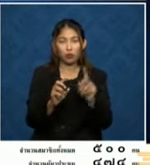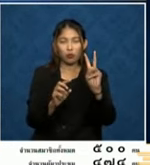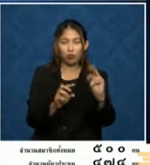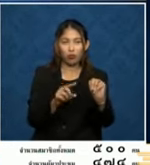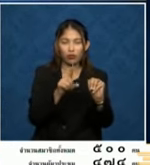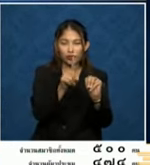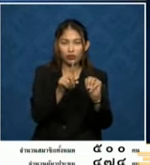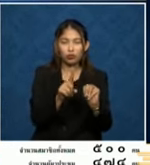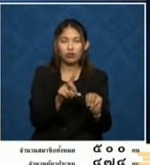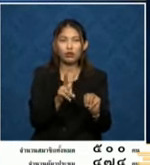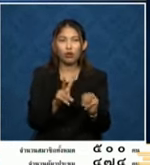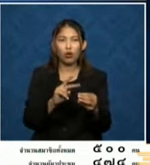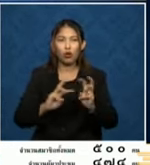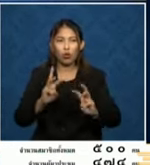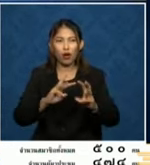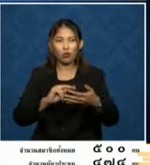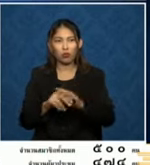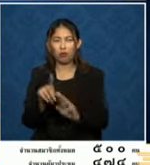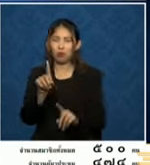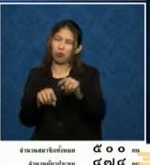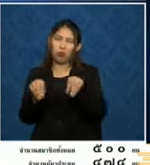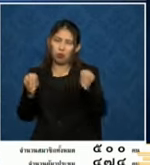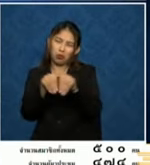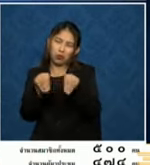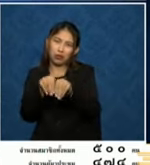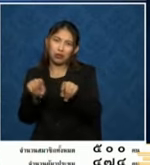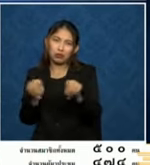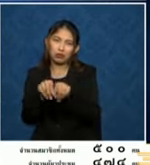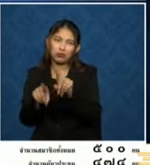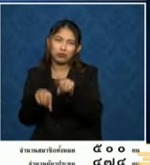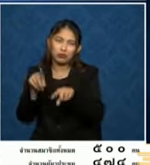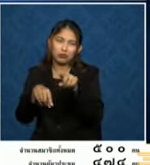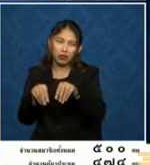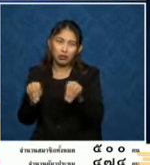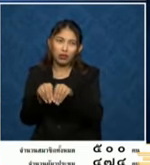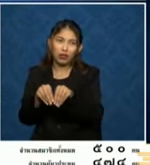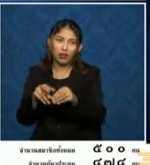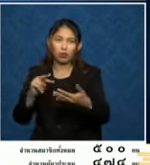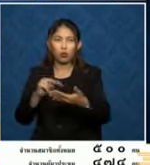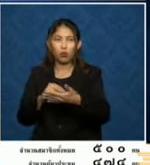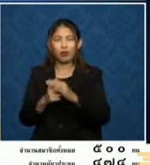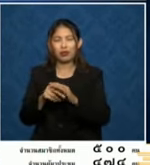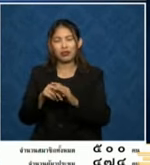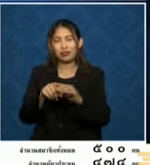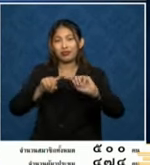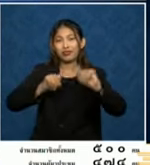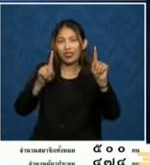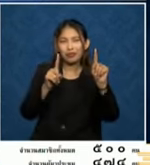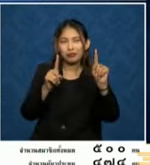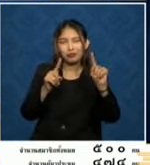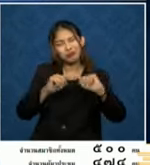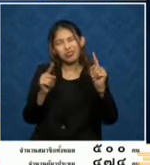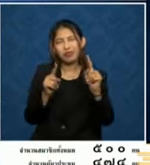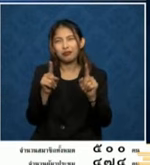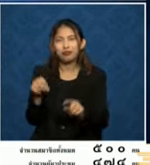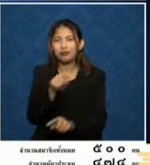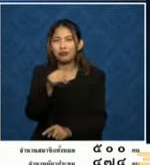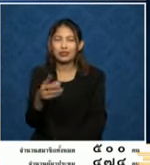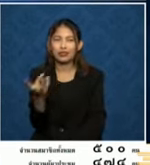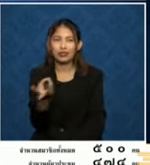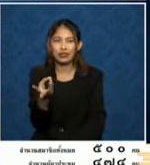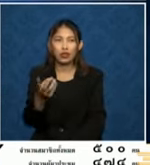ามได้ไม่เว้นขี่กันเลยใกล้เคียงกันมากนะครับหมายถึงว่าไม่ต่างกันประมาณไม่กี่เปอร์เซ็นต์นะ